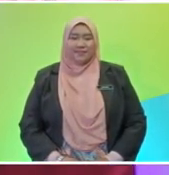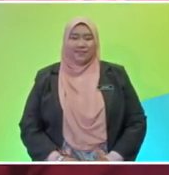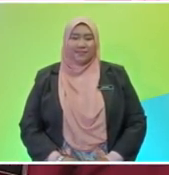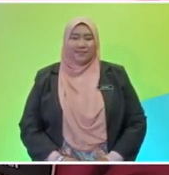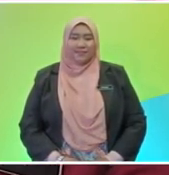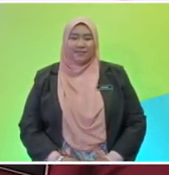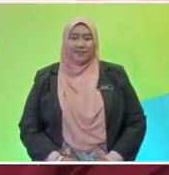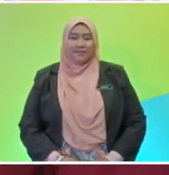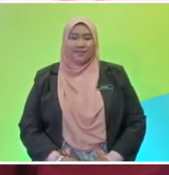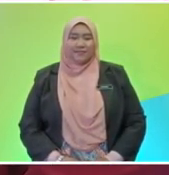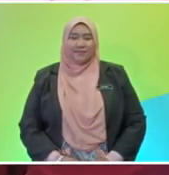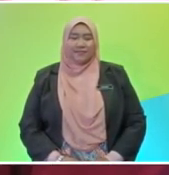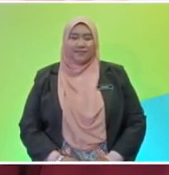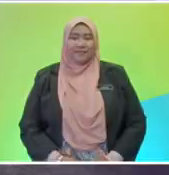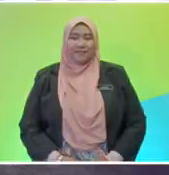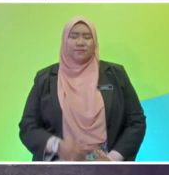oke